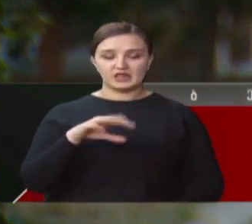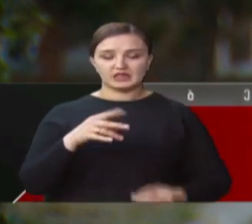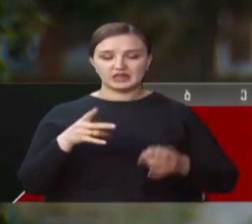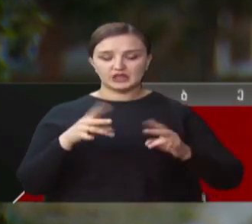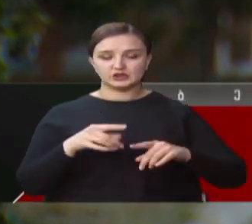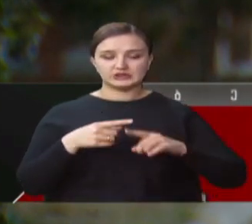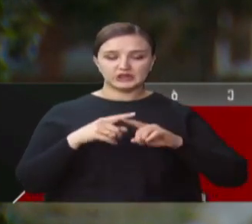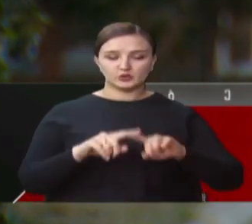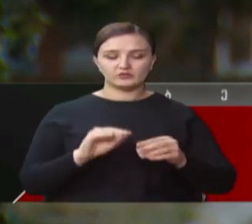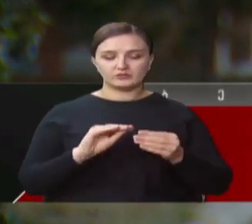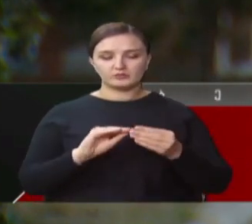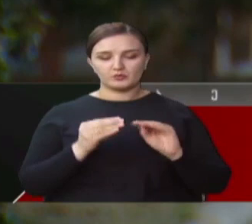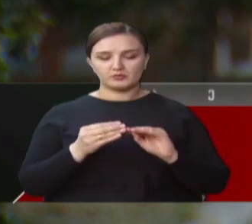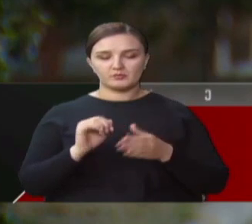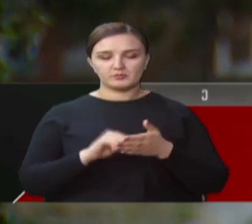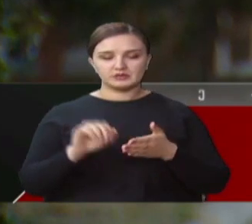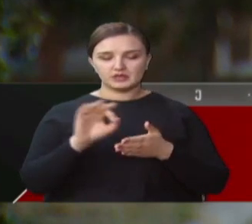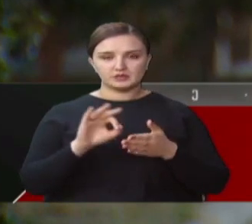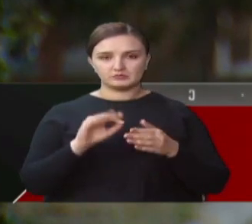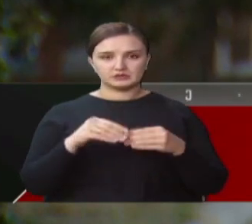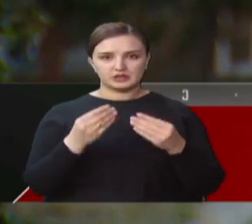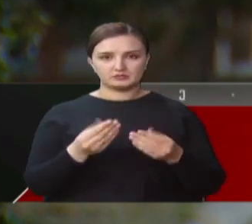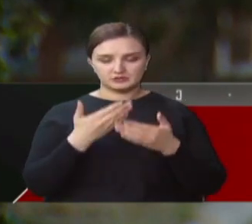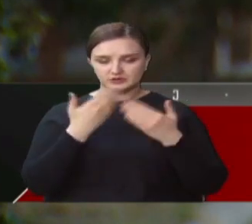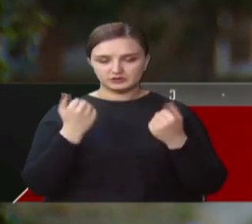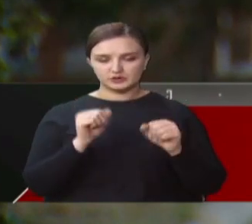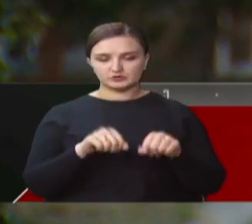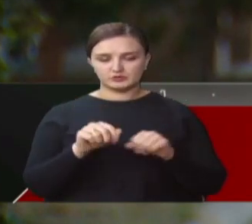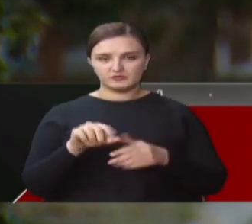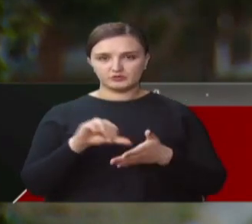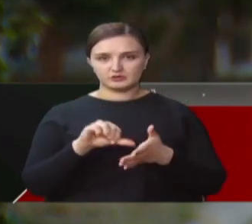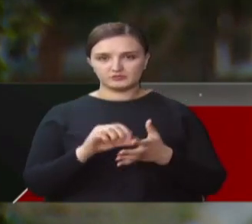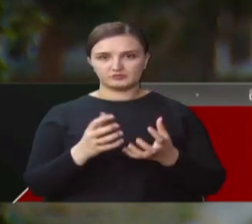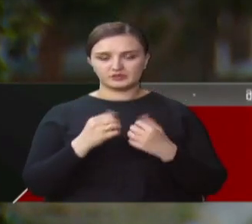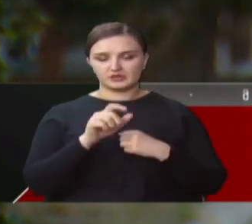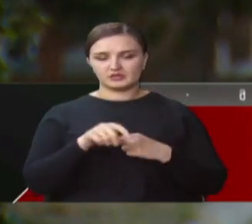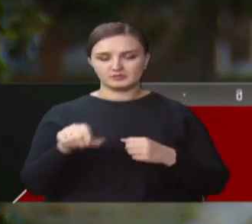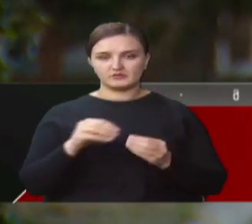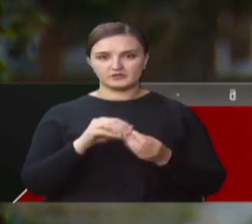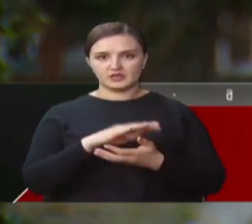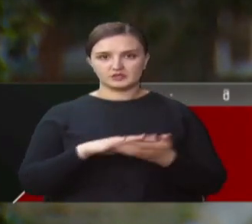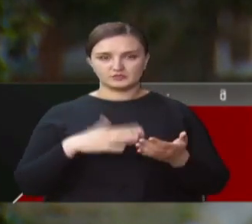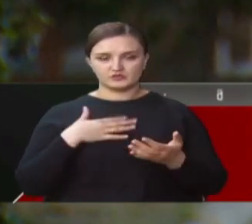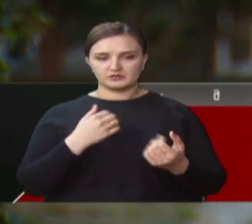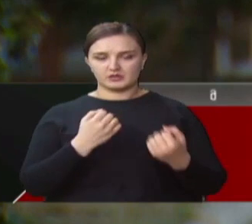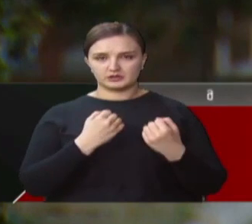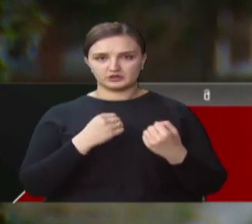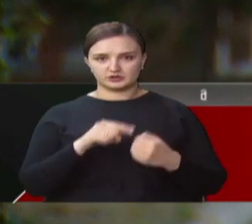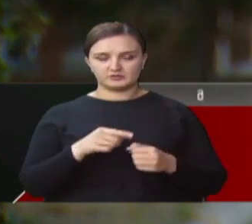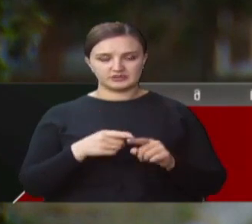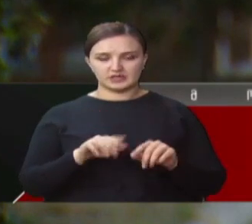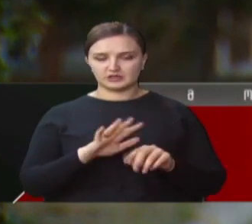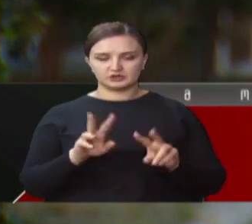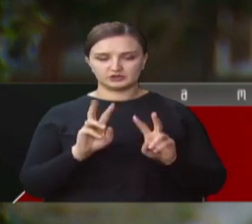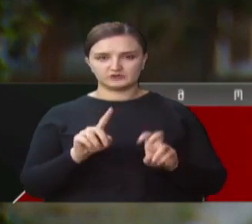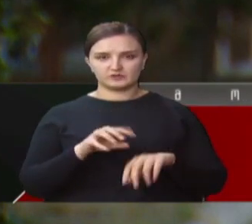ტექნიკური მიზეზების გამო არ მიეცა საშუალება, რომ მიიღოს ამაში მონაწილეობა, ეს ადამიანები აქცევებენ ჩვენს მხარდაჭერას. Ეგ არნიშნავს